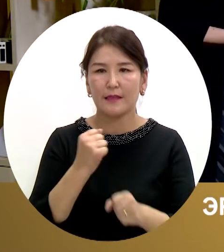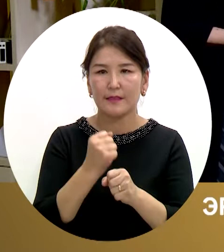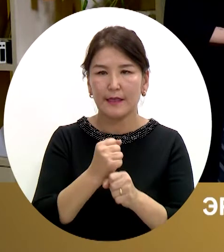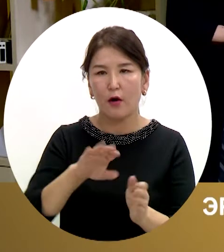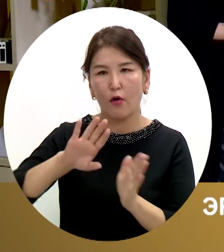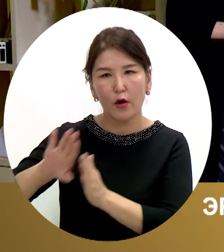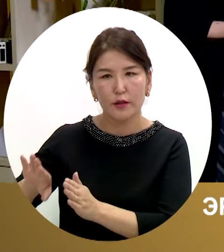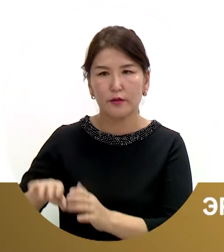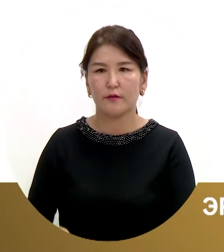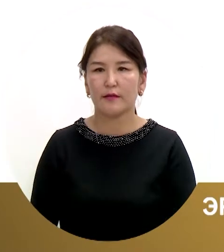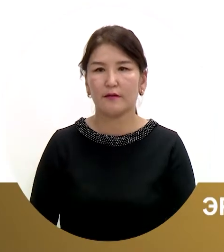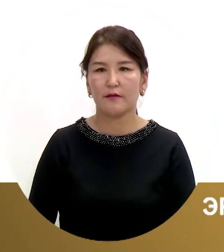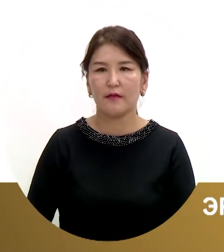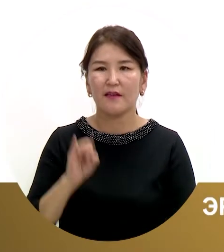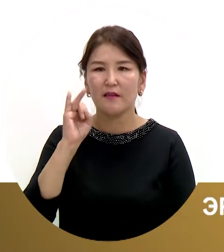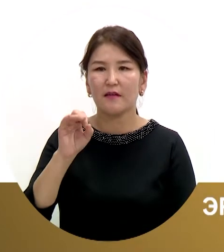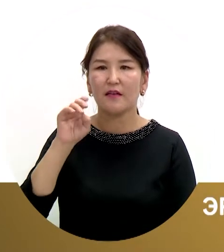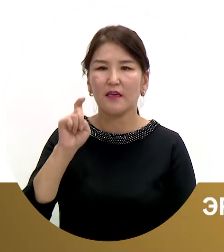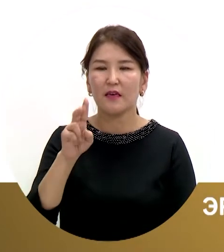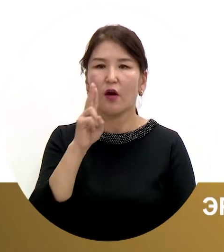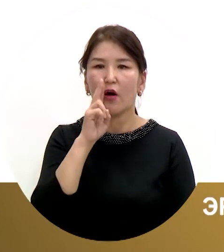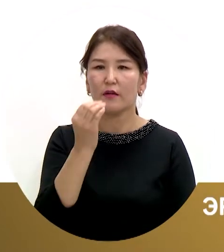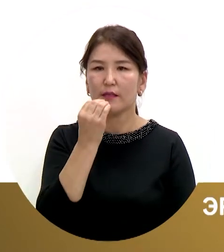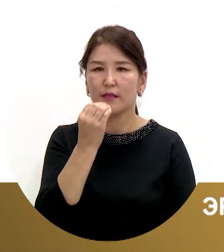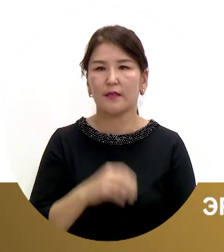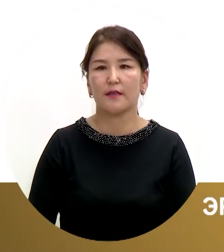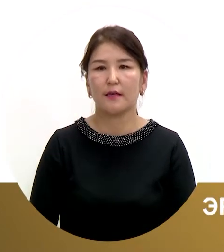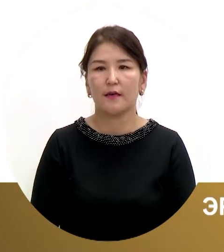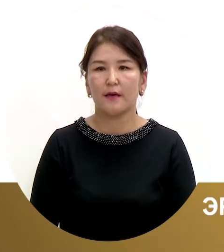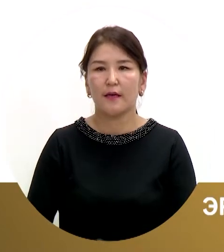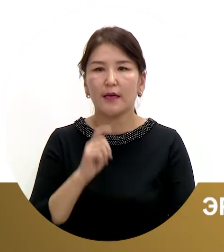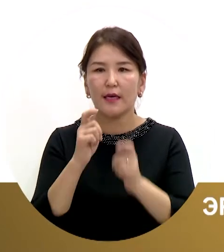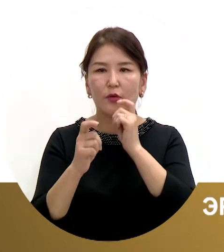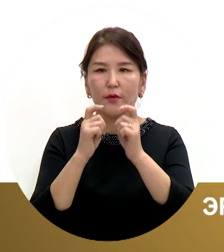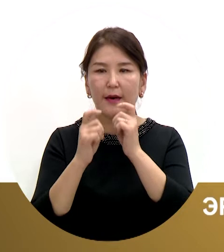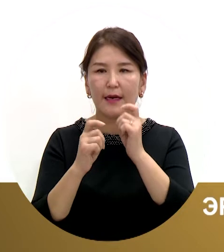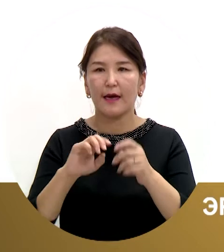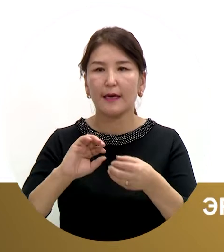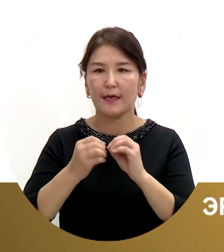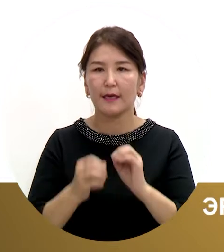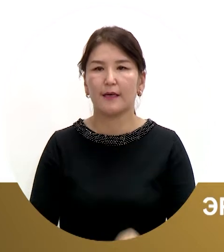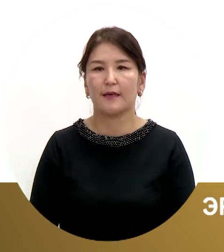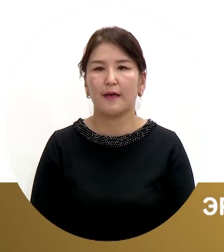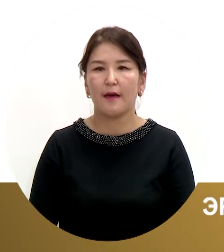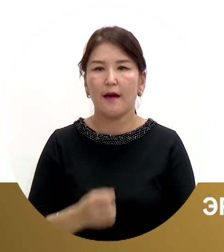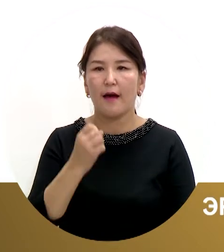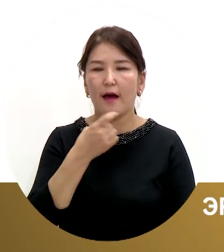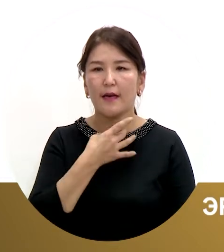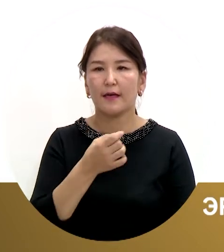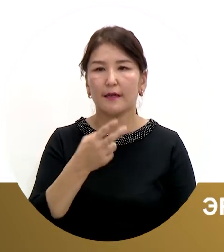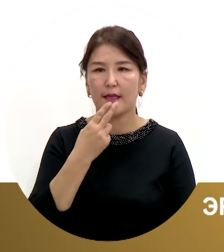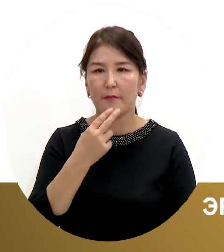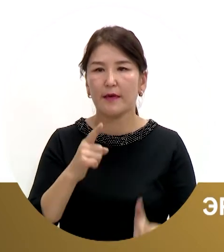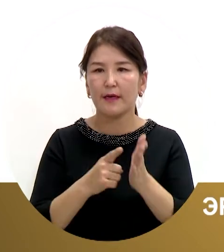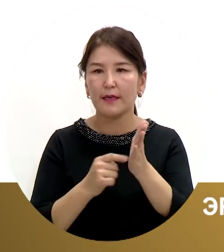зүйлийг хойшлуулах, хит баг, эсвэл их идэх зэрэгс болж жин нэмэх асах, за мөн хэрүүл маргаан, зодоон дэгдээх, арих